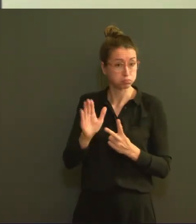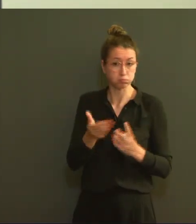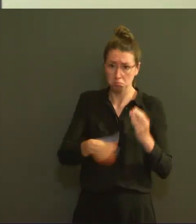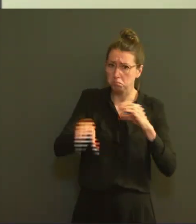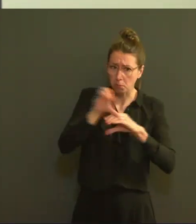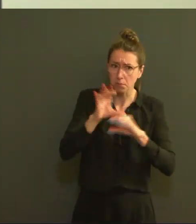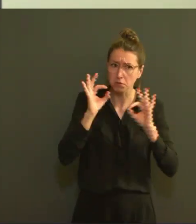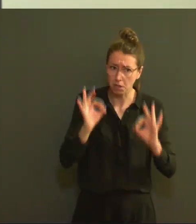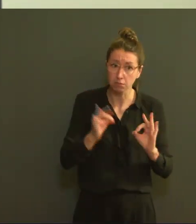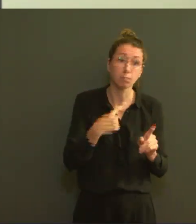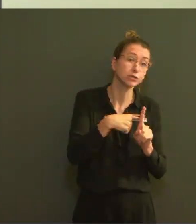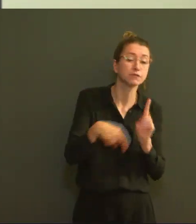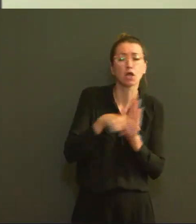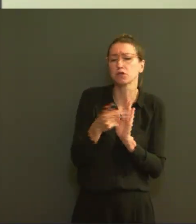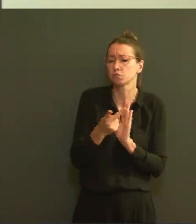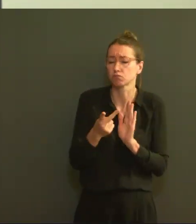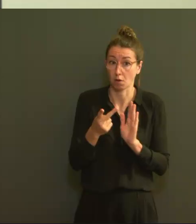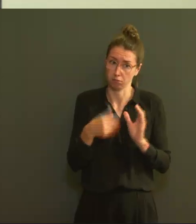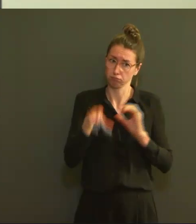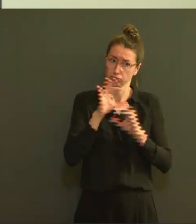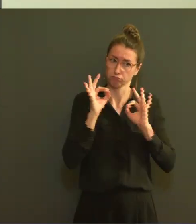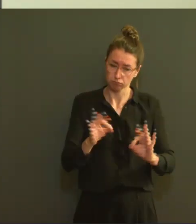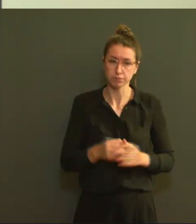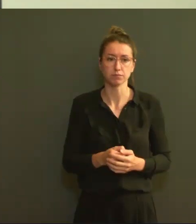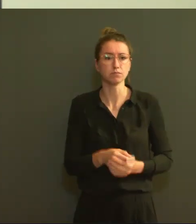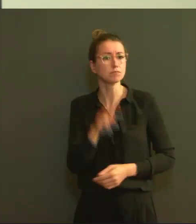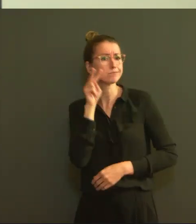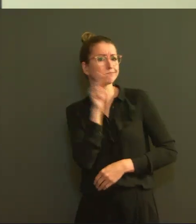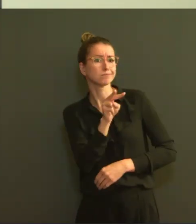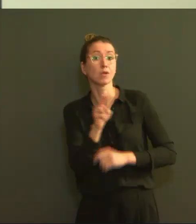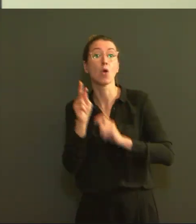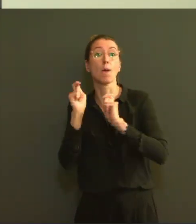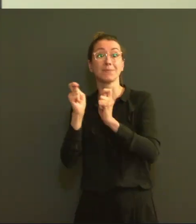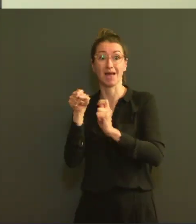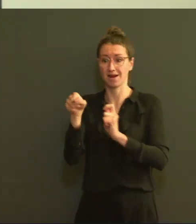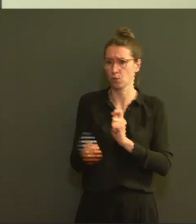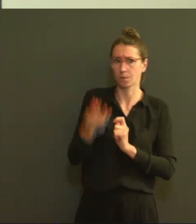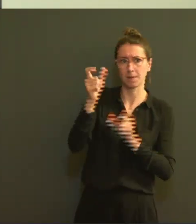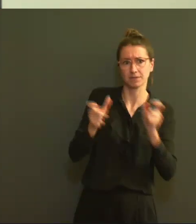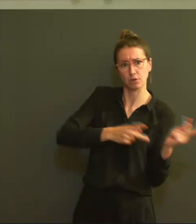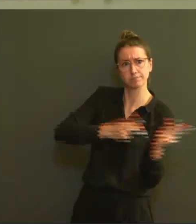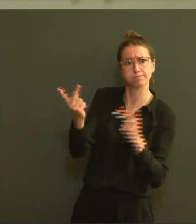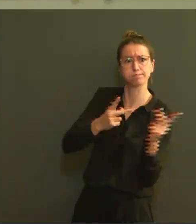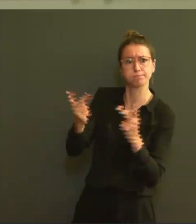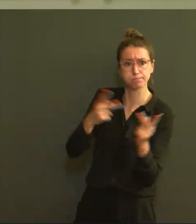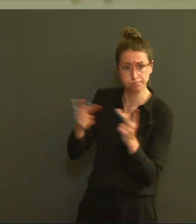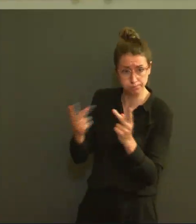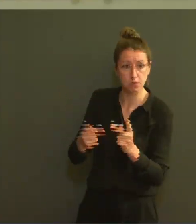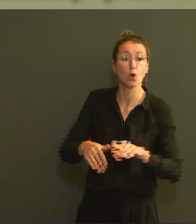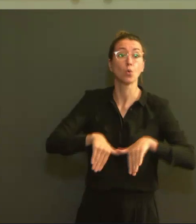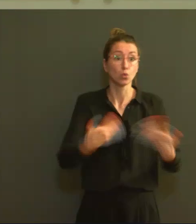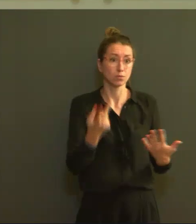On peut l'évaluer en fonction du nombre d'hospitalisations ou en fonction du nombre de cas positifs détectés.